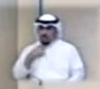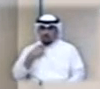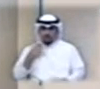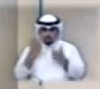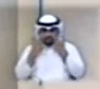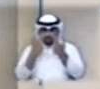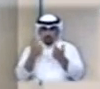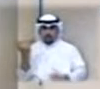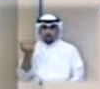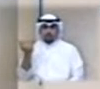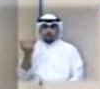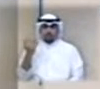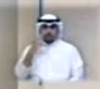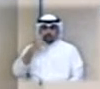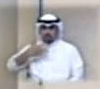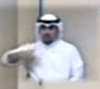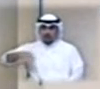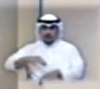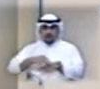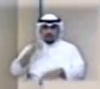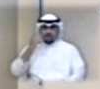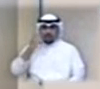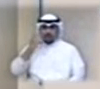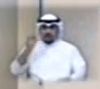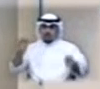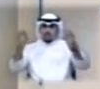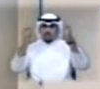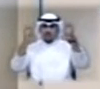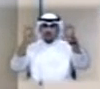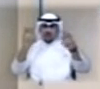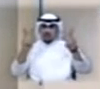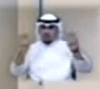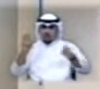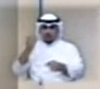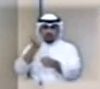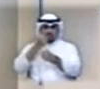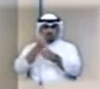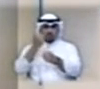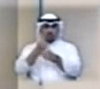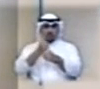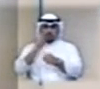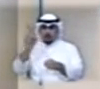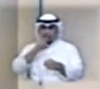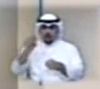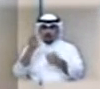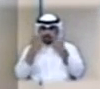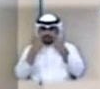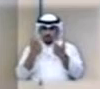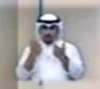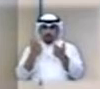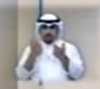أو مطالبات فئوية، فقد قرر مجلس الوزراء تكليف الجهات المعنية كل فيما